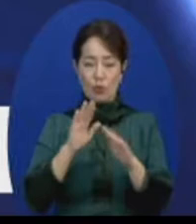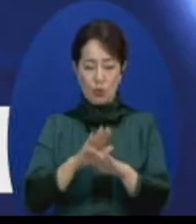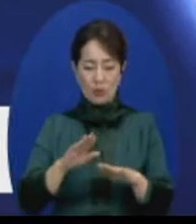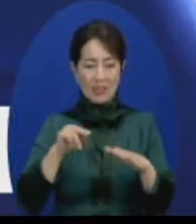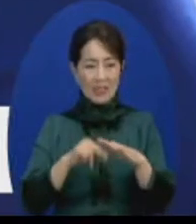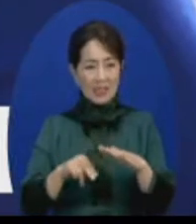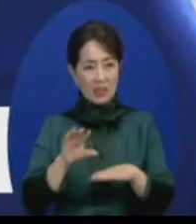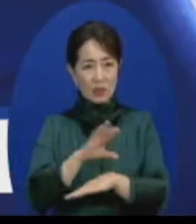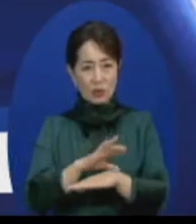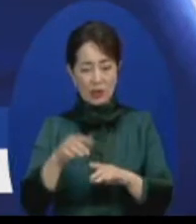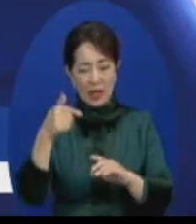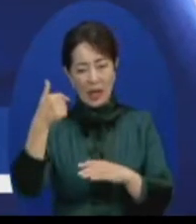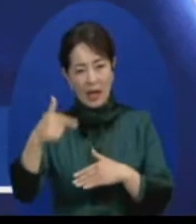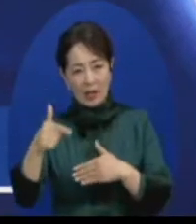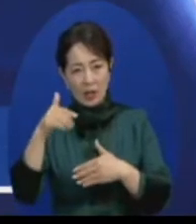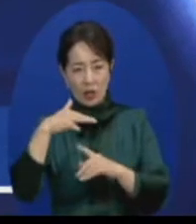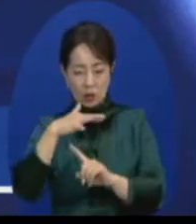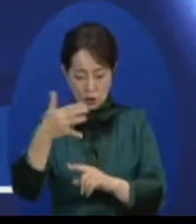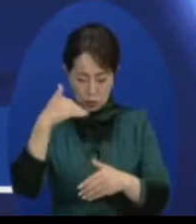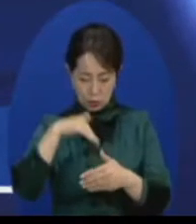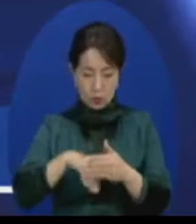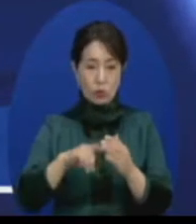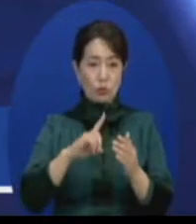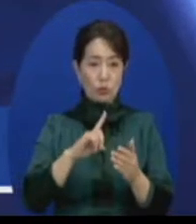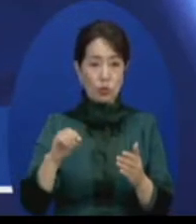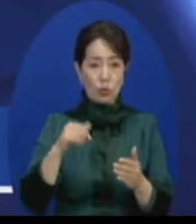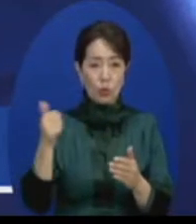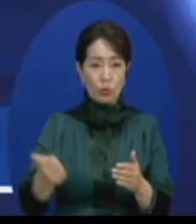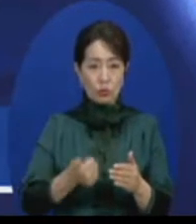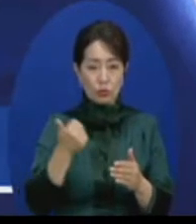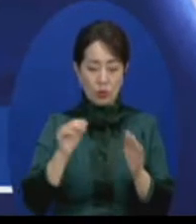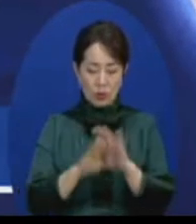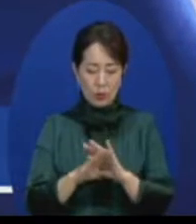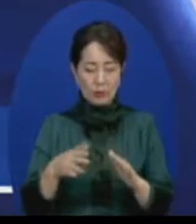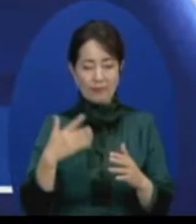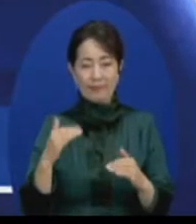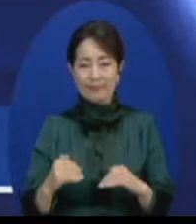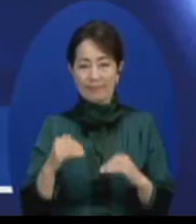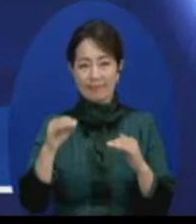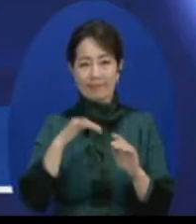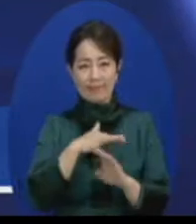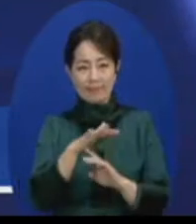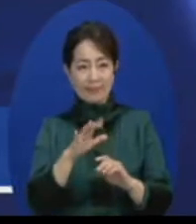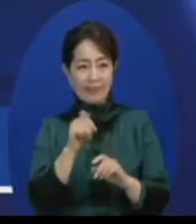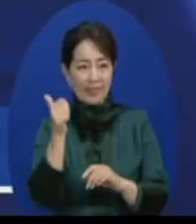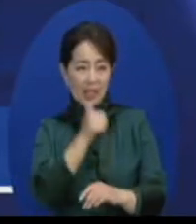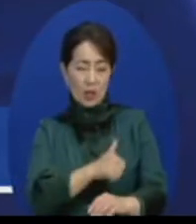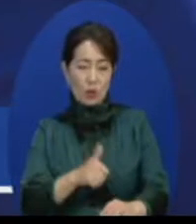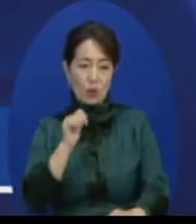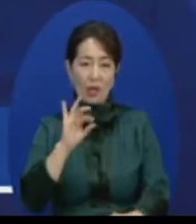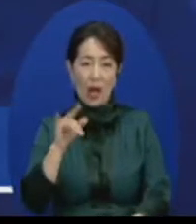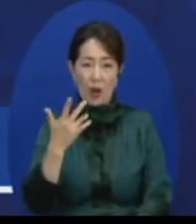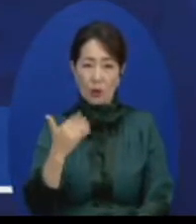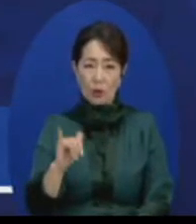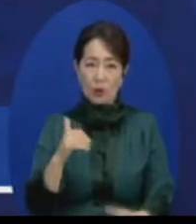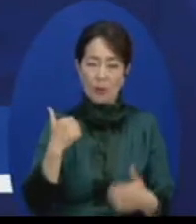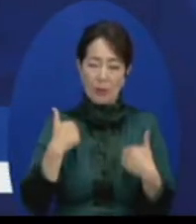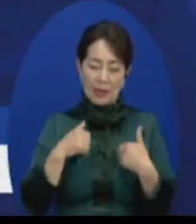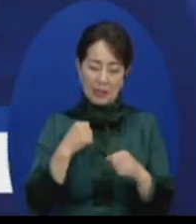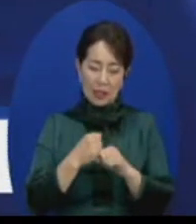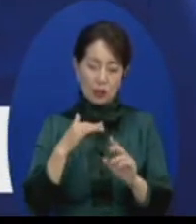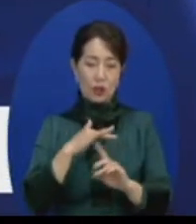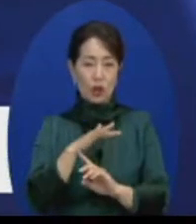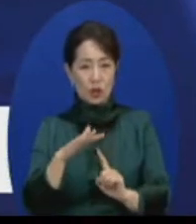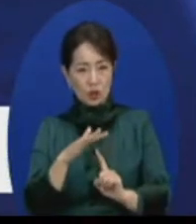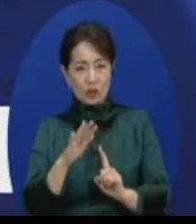манай хүүхдийн цэцэрлэгийн сургуулийн гадаад дотоод орчин 100% хангагдаж, бага насны хүүхдийн сурч өгчих таатай, эрүүл аюулгүй багш ажилчдын ажиллах